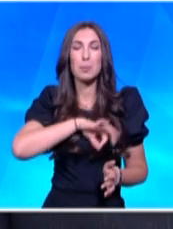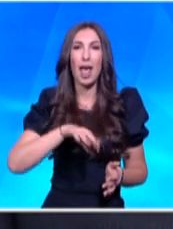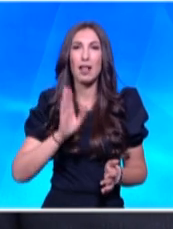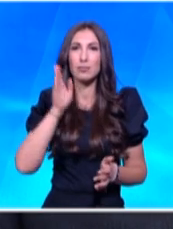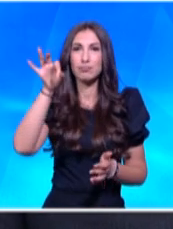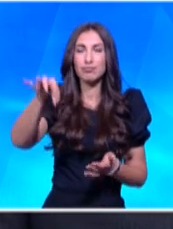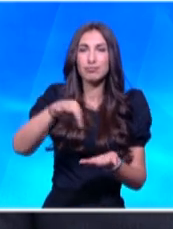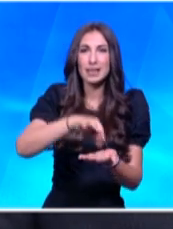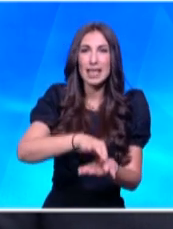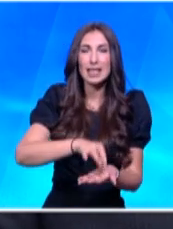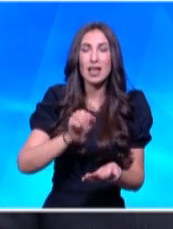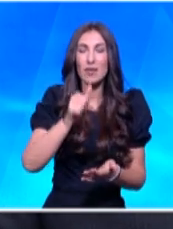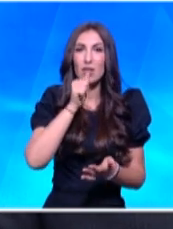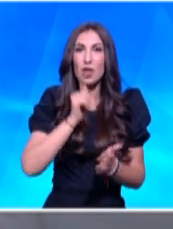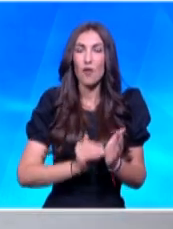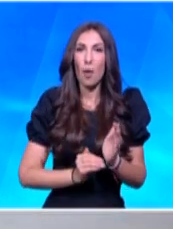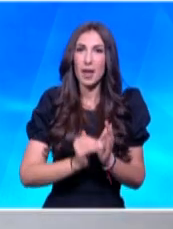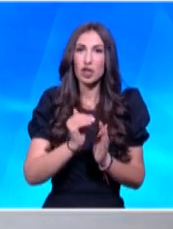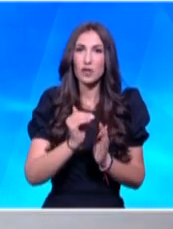като наистина нивото на водата беше.